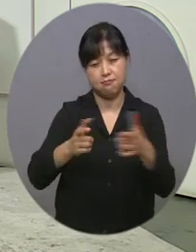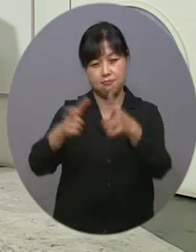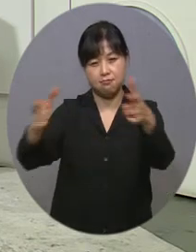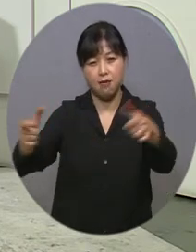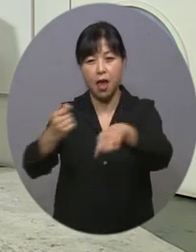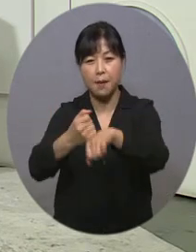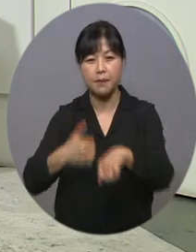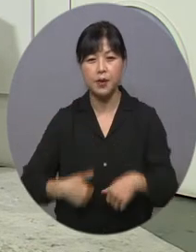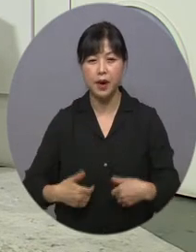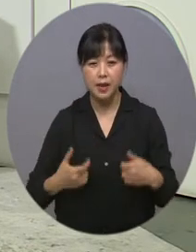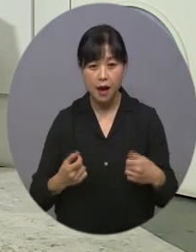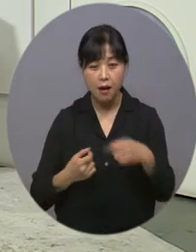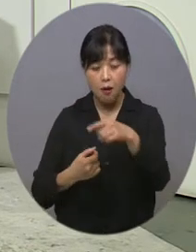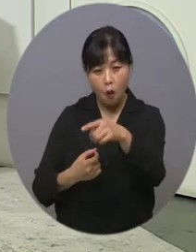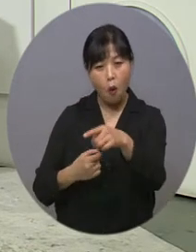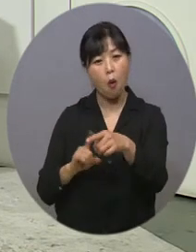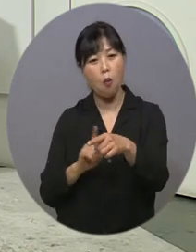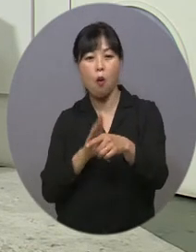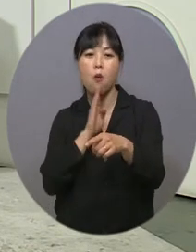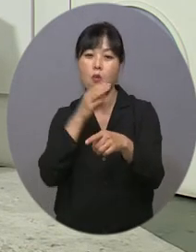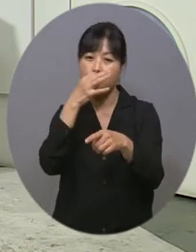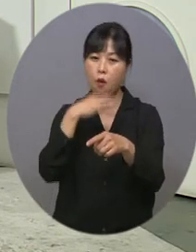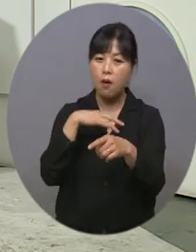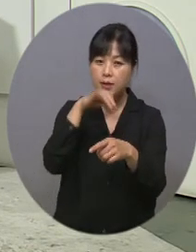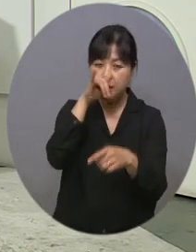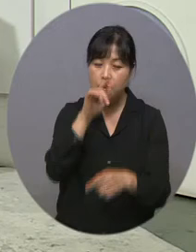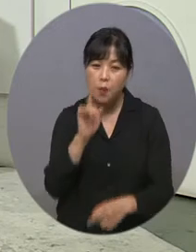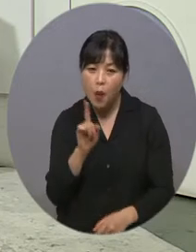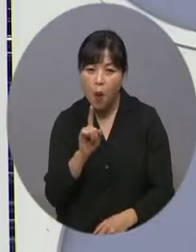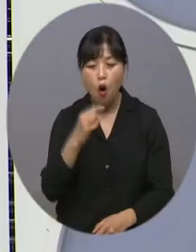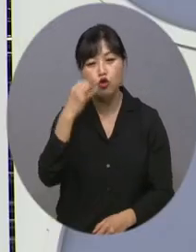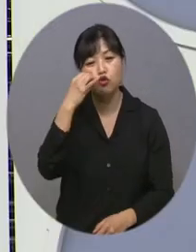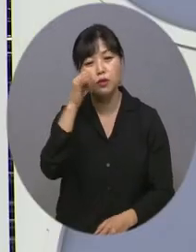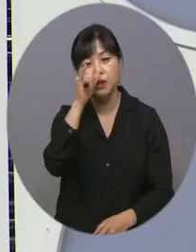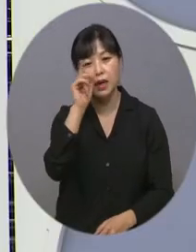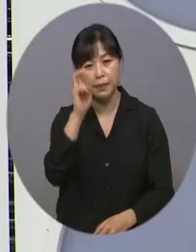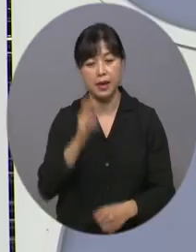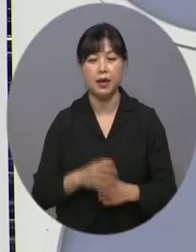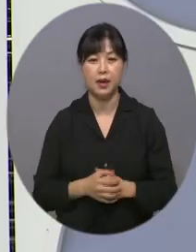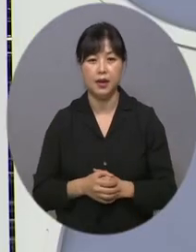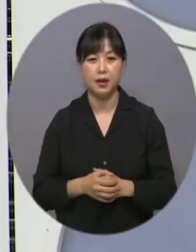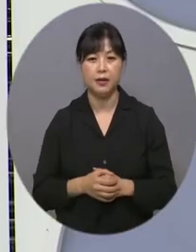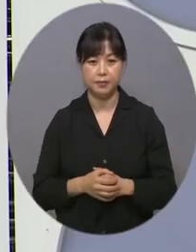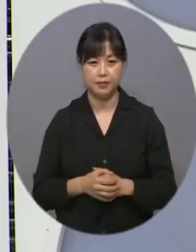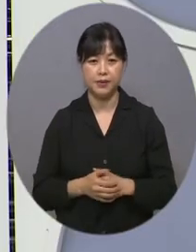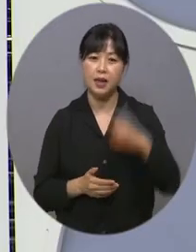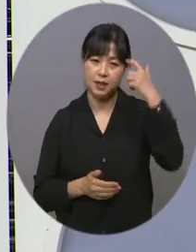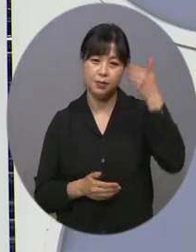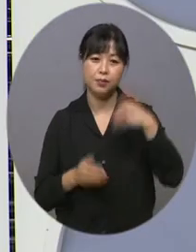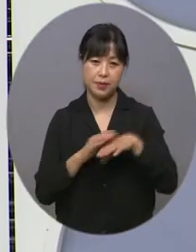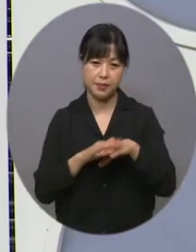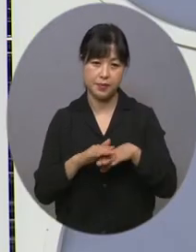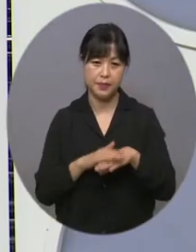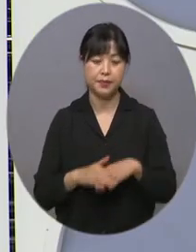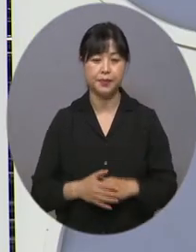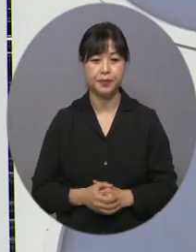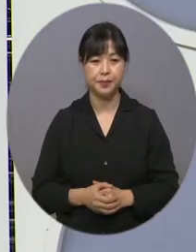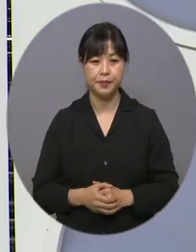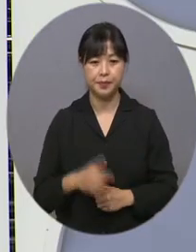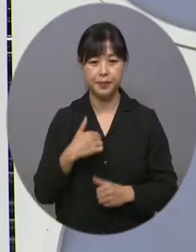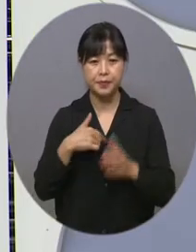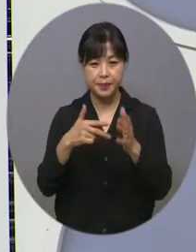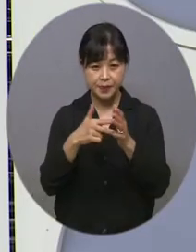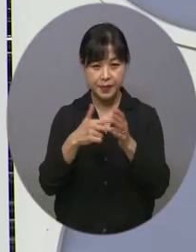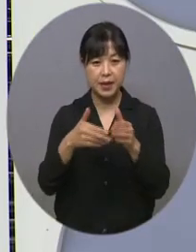뭐가 있네 뭐 이렇게 얘기 궁금해할 것 같아요. 그분들을 위해서 아주 좋으신 말씀인데요. 저희 재단이